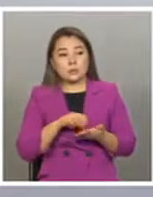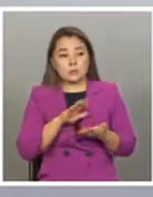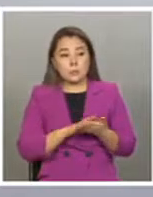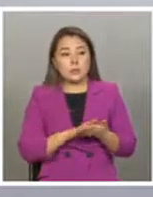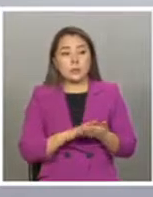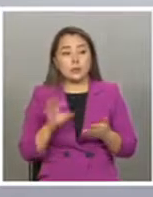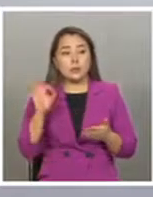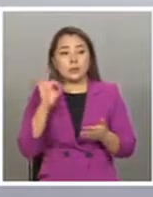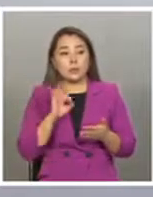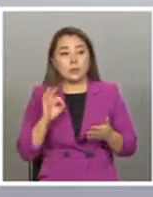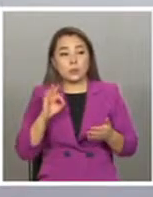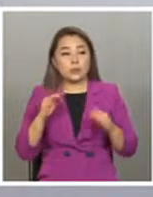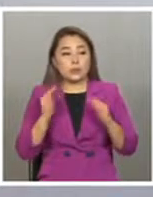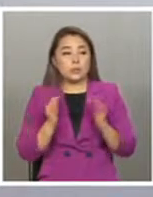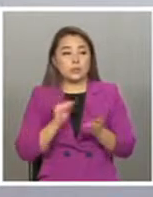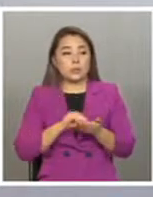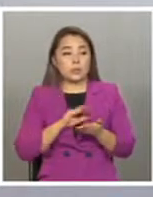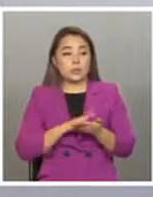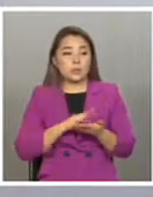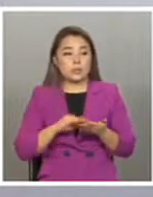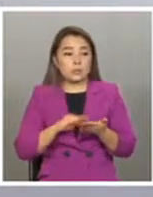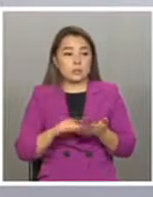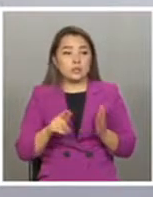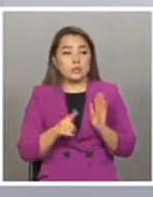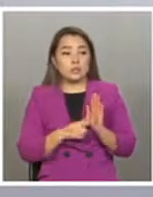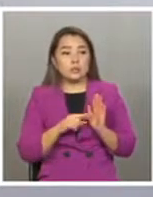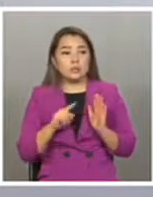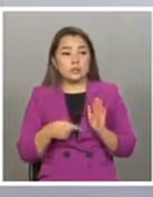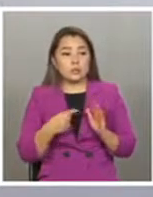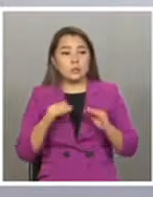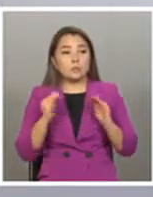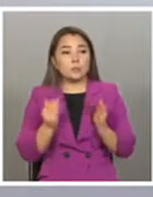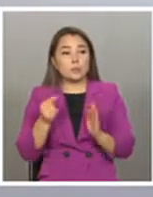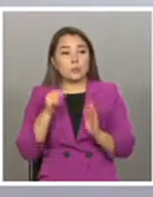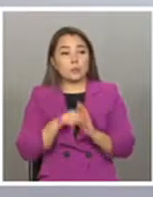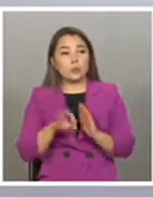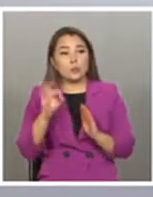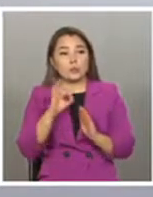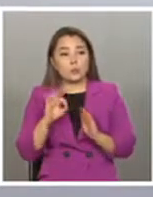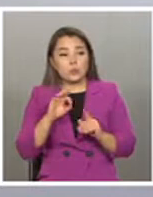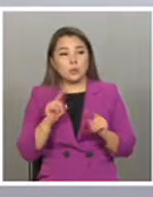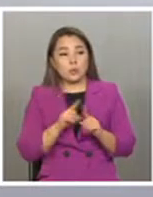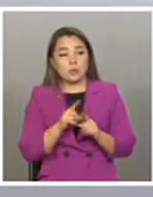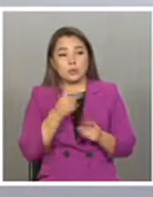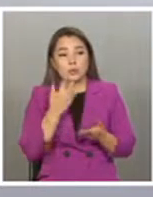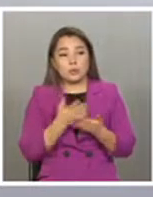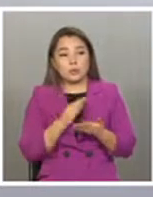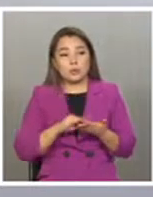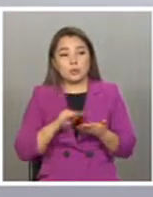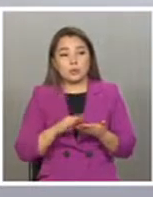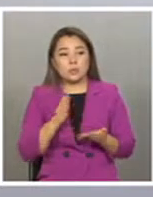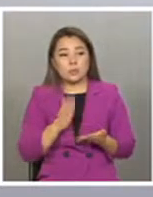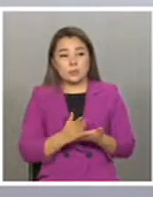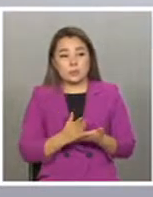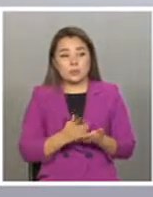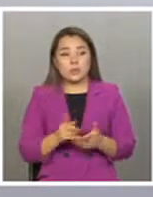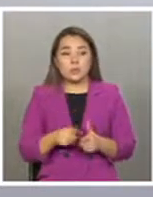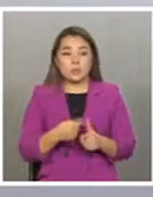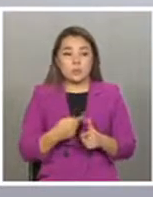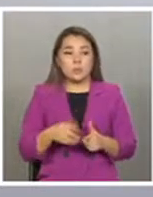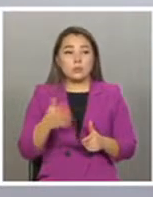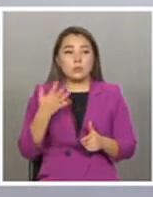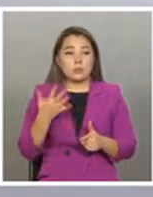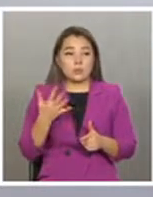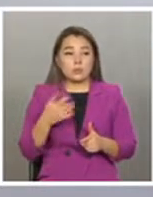0 цифрларын жазып, 7 бүтін периодында 0 периодты ондық бөлшегімен жазаламыз. Немесе минус